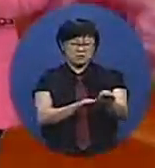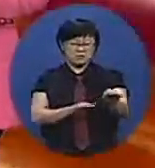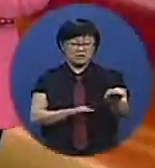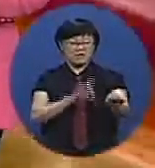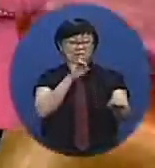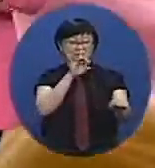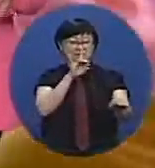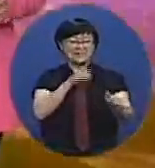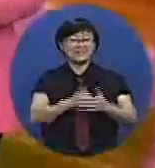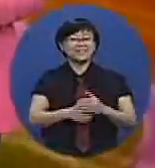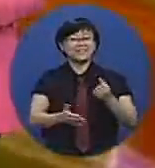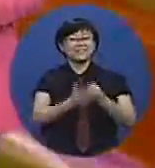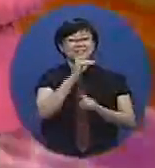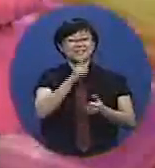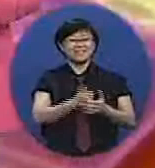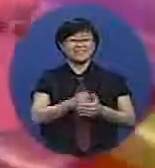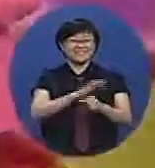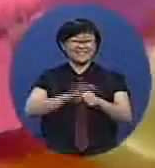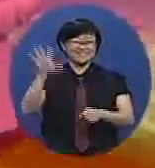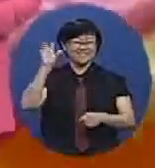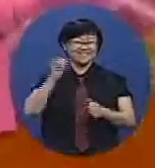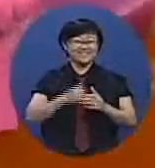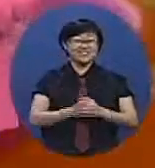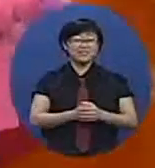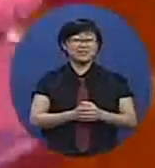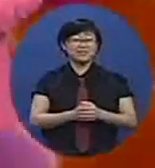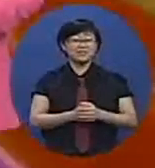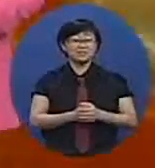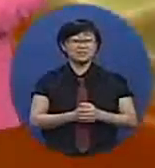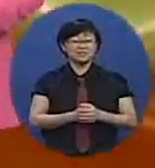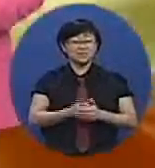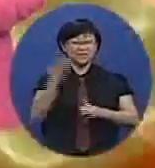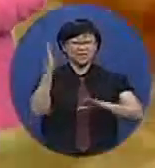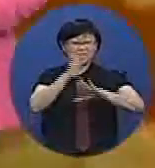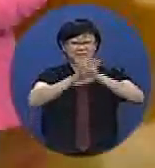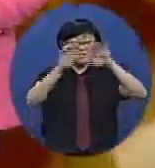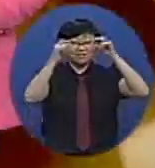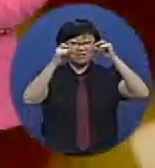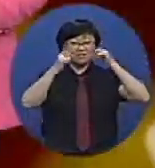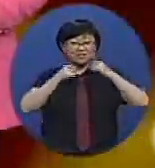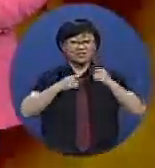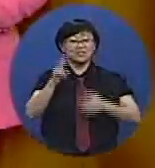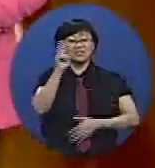네. 잘 들으셨죠? 네, 오늘 하늘 눈물 참 이게